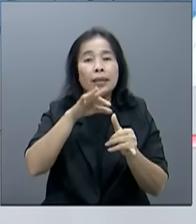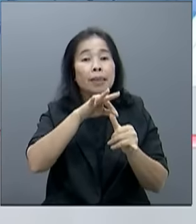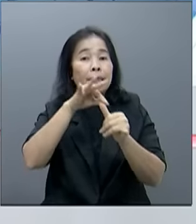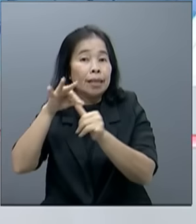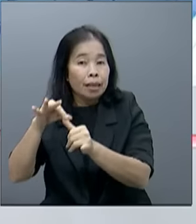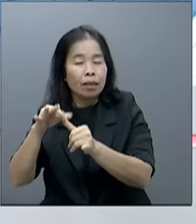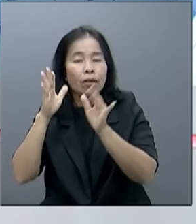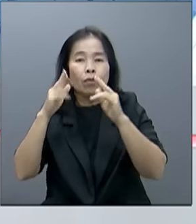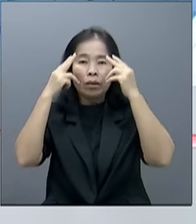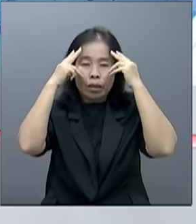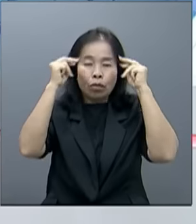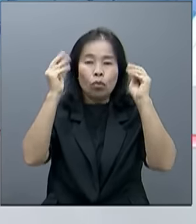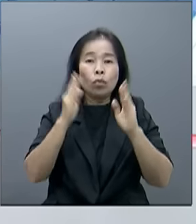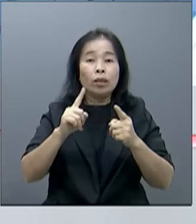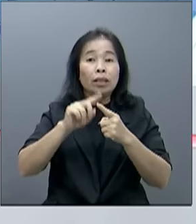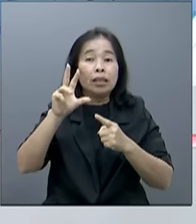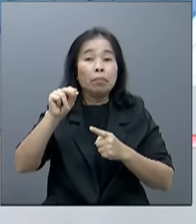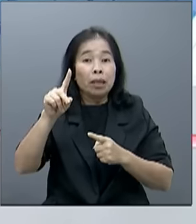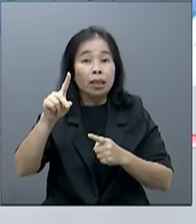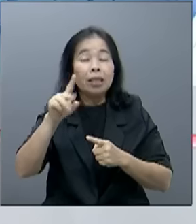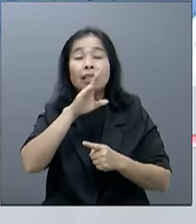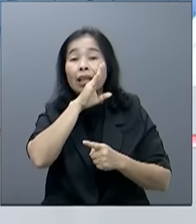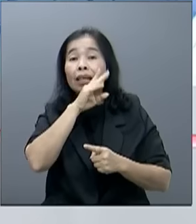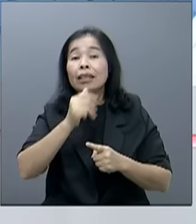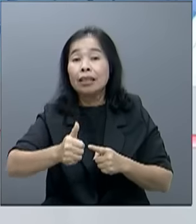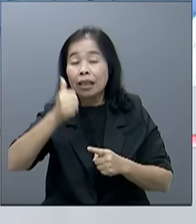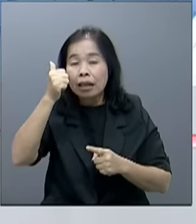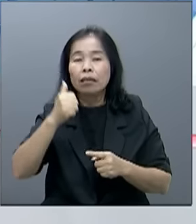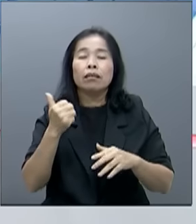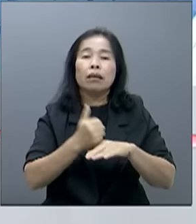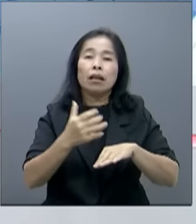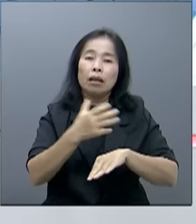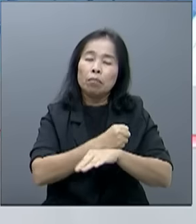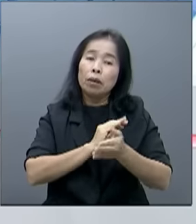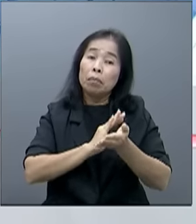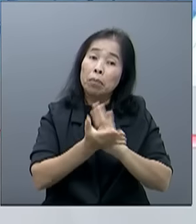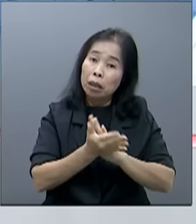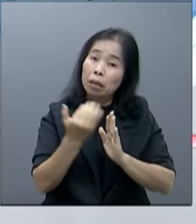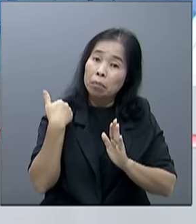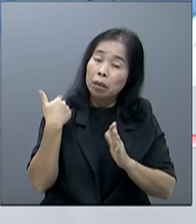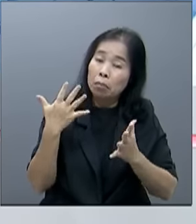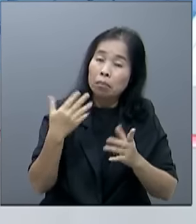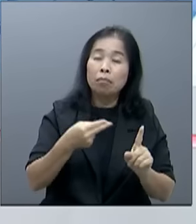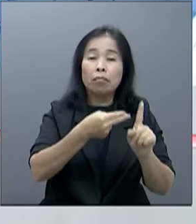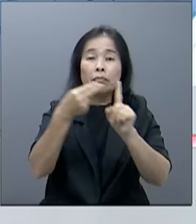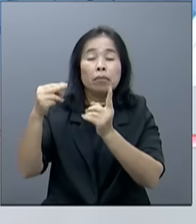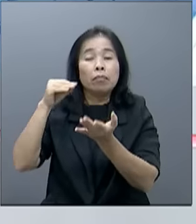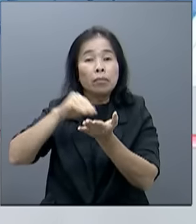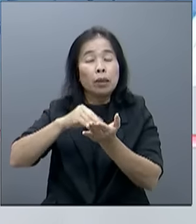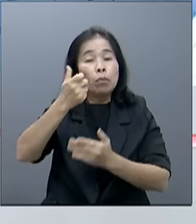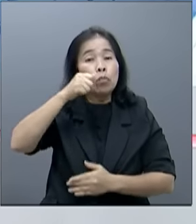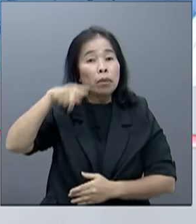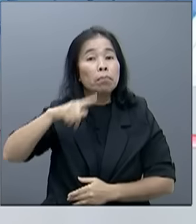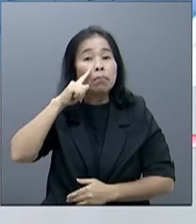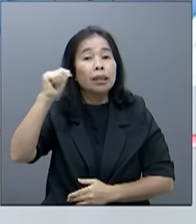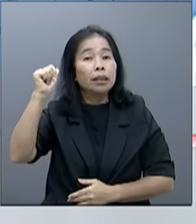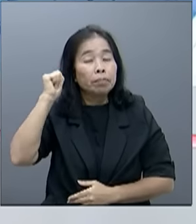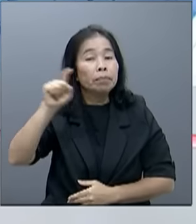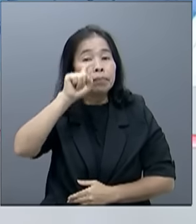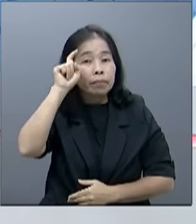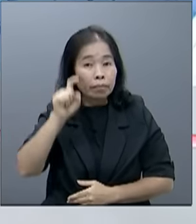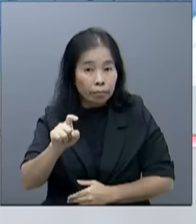ที่31ขึ้นมาจริงๆคำถามมีอยู่ว่าการเมืองเปลี่ยนอะไรไหมดิจิตอลวอลเล็ตยังอยู่คงเดิมในขณะเดียวกันเพื่อไท